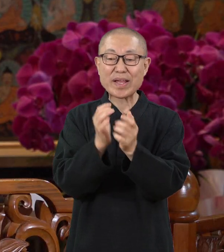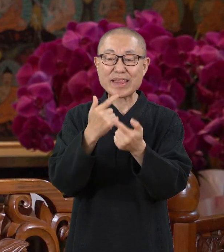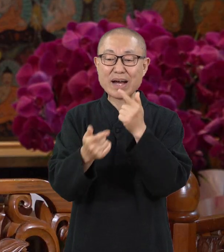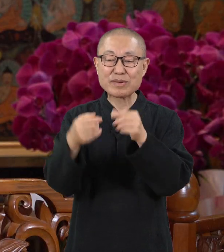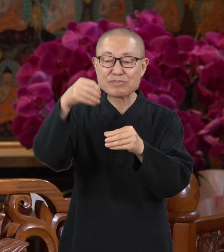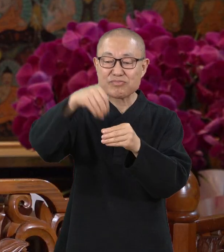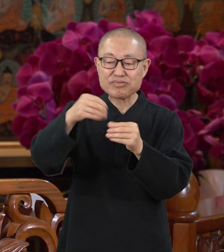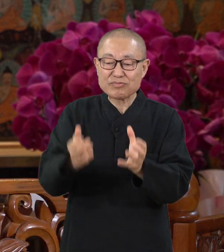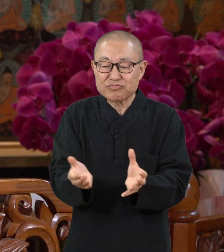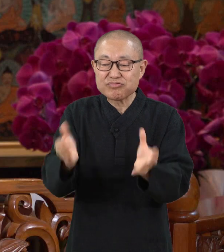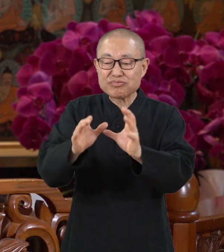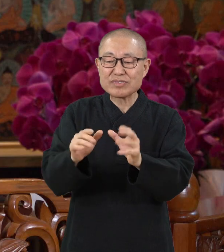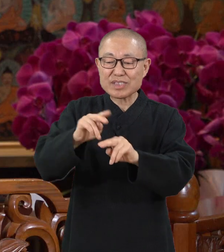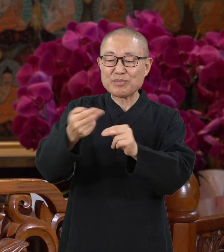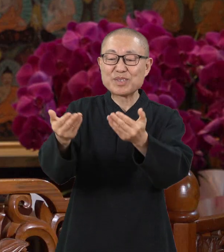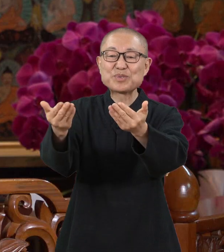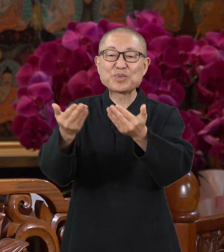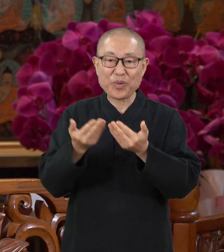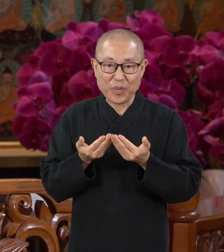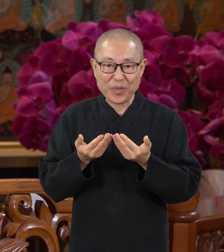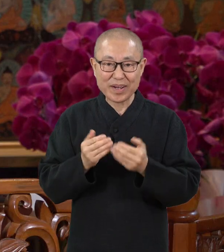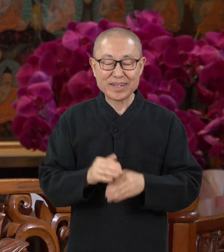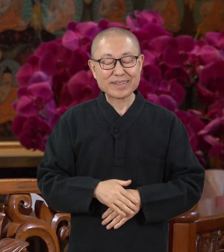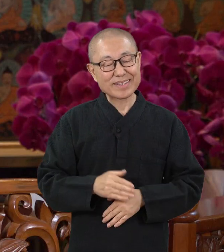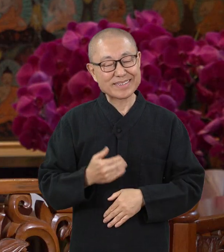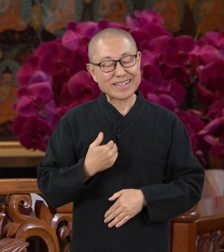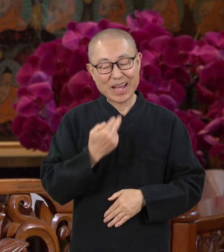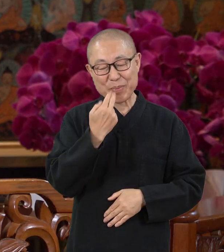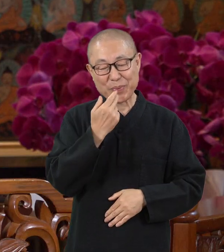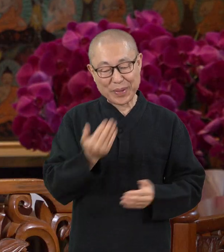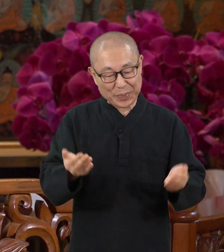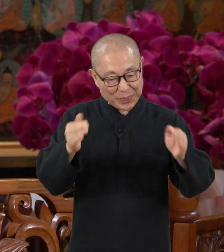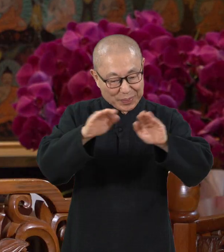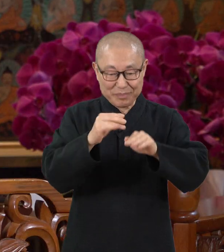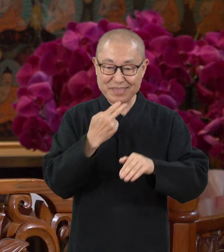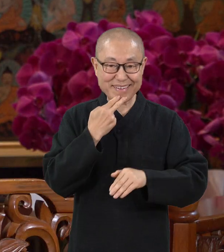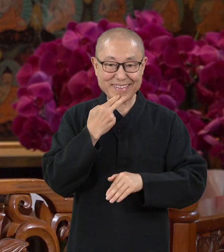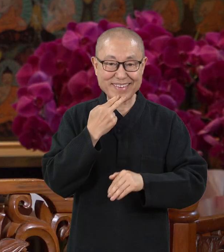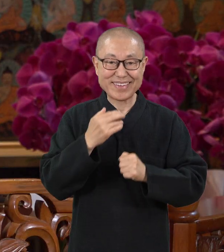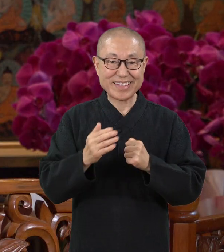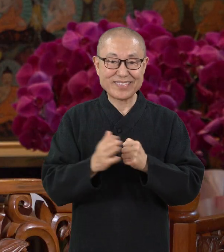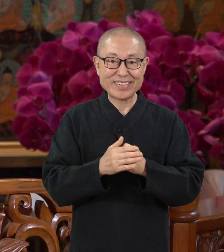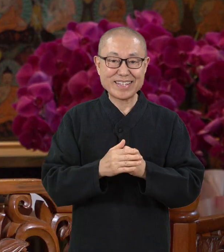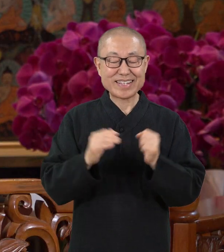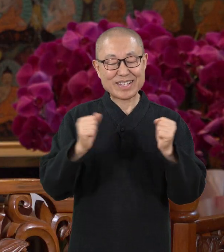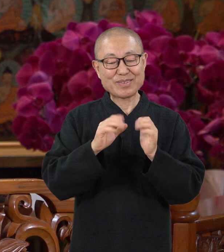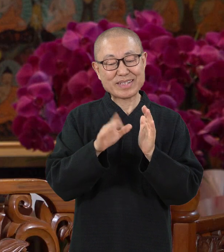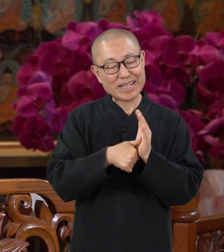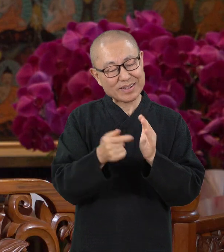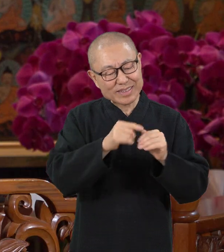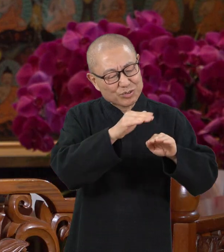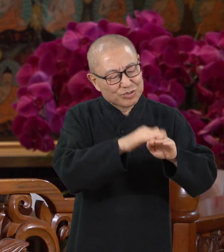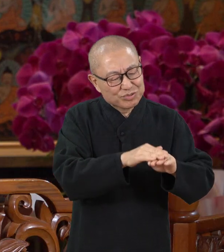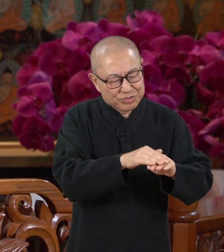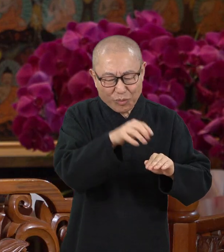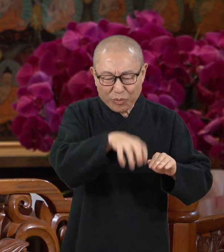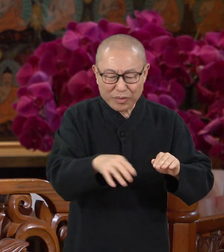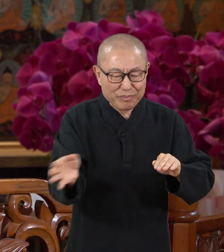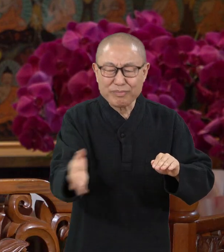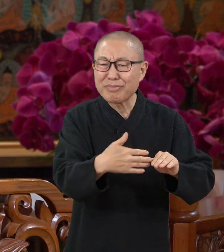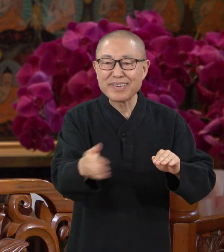들어옵니다. 그래서 그것을 온실도 없고 겨울이 되면 그 간수하기가 쉽지